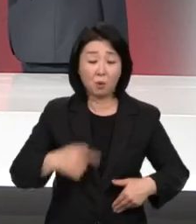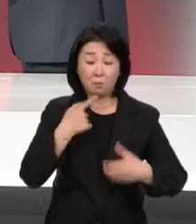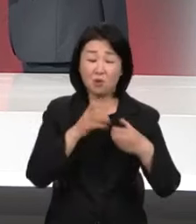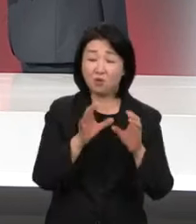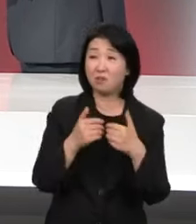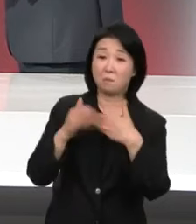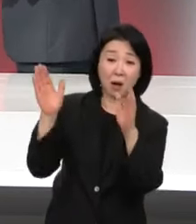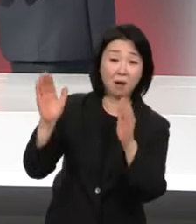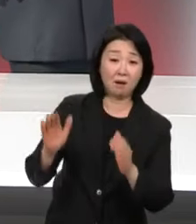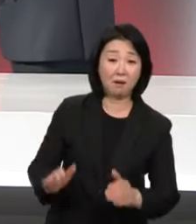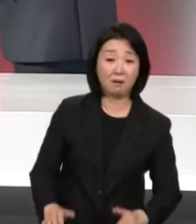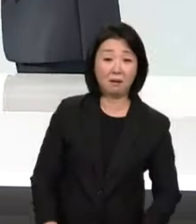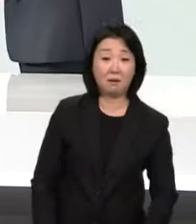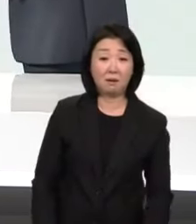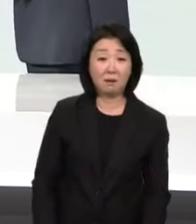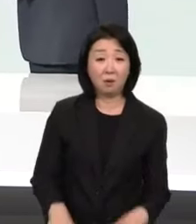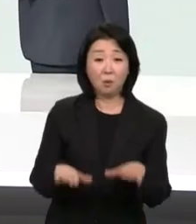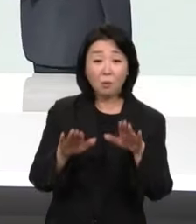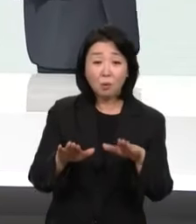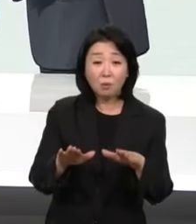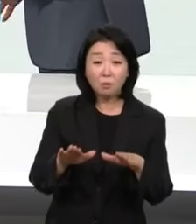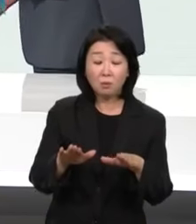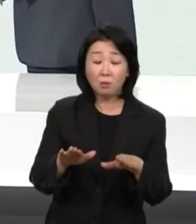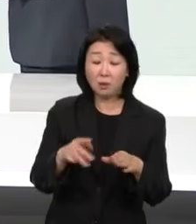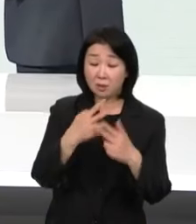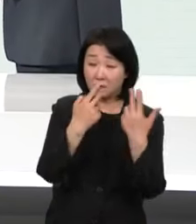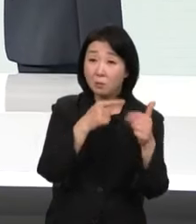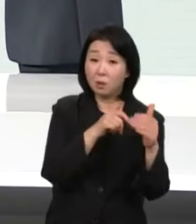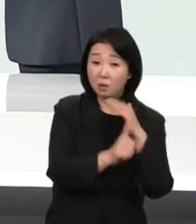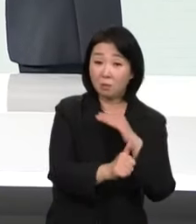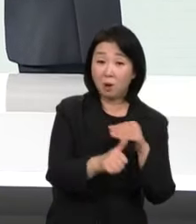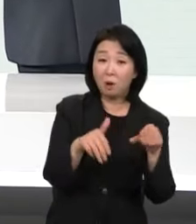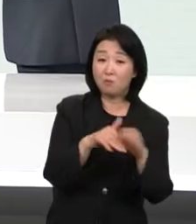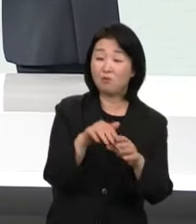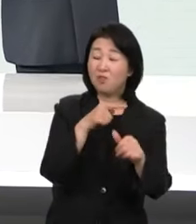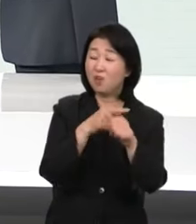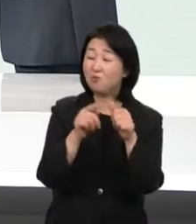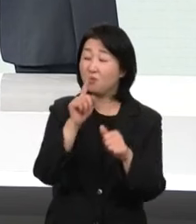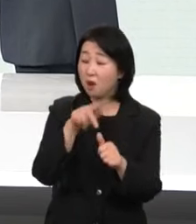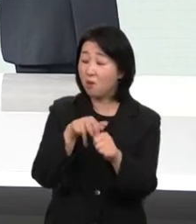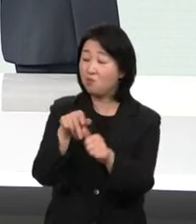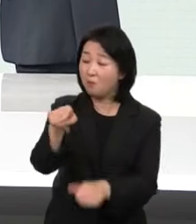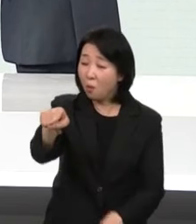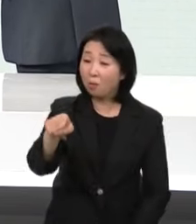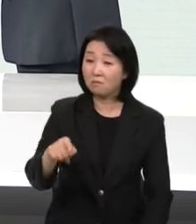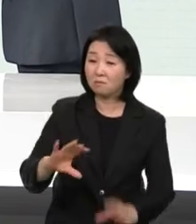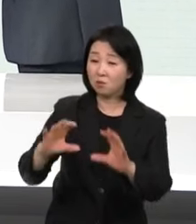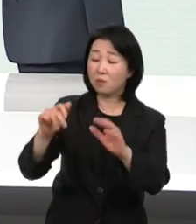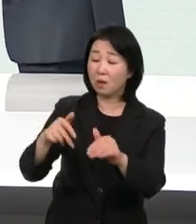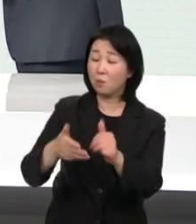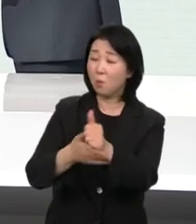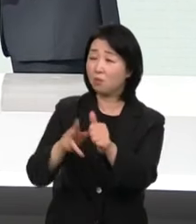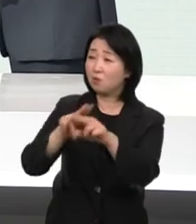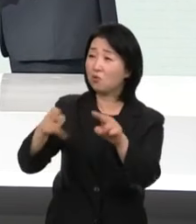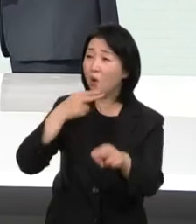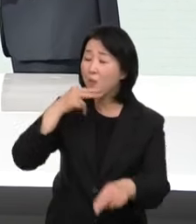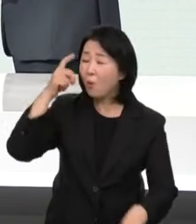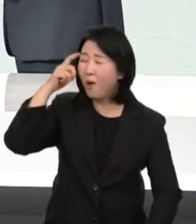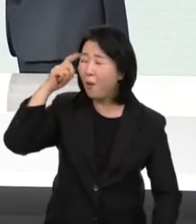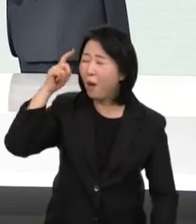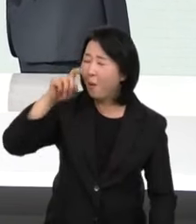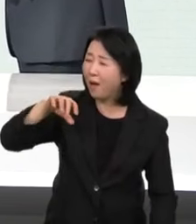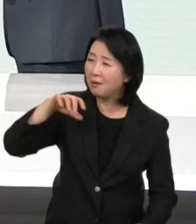했죠? 그렇습니다. 자, 오늘도 당장 이재명 대표가 문재인 죽여라는 후보, 국민의힘은 공천 취소를 하지 않느냐라고